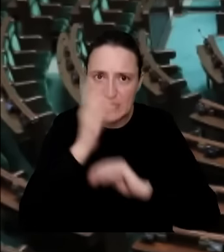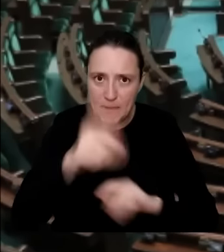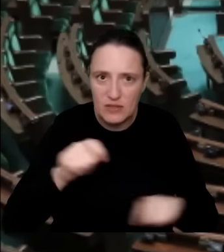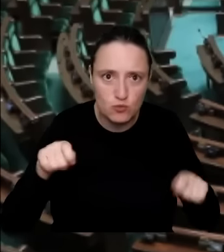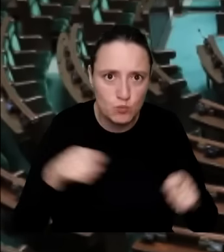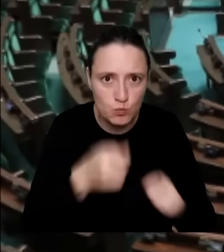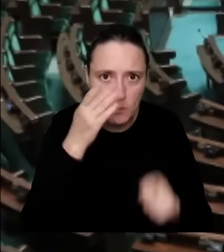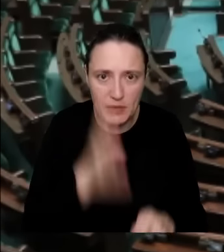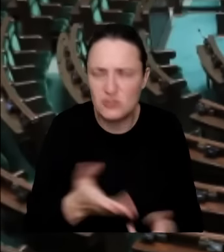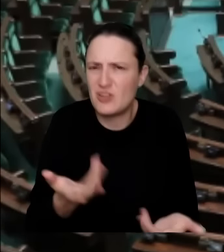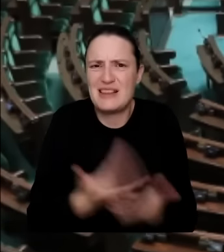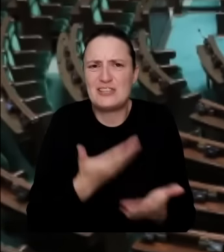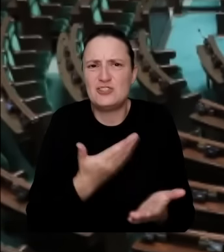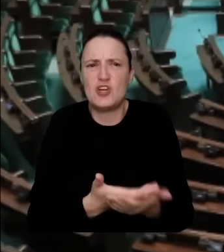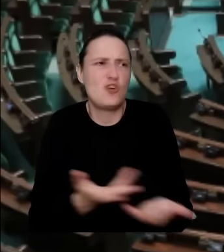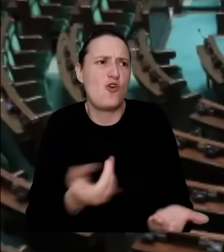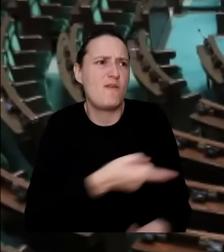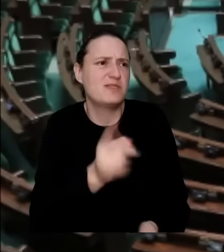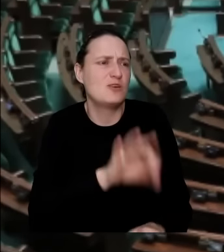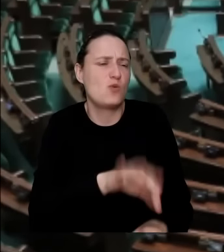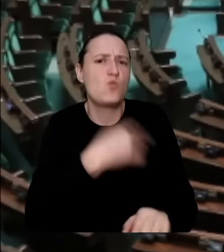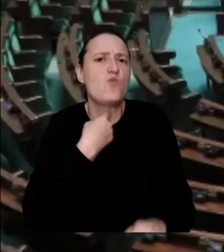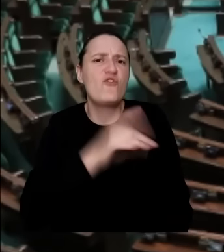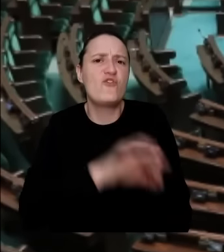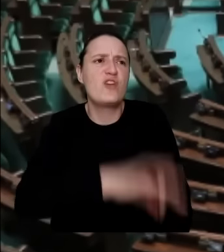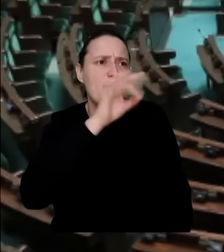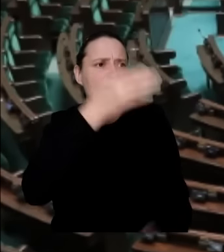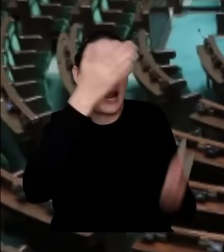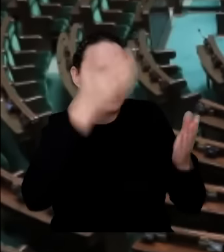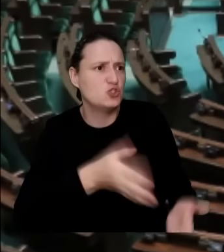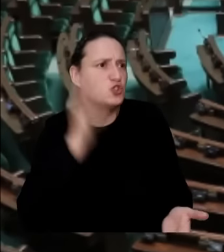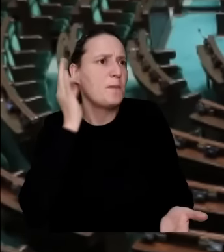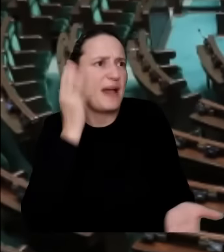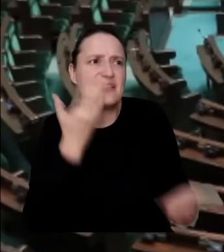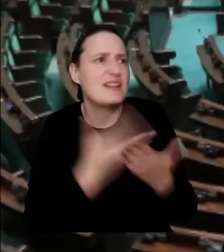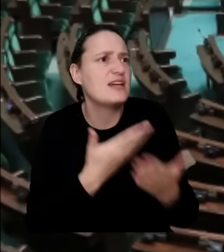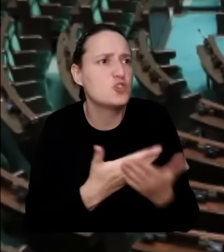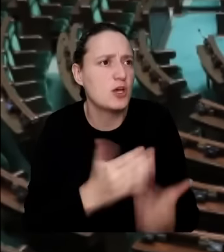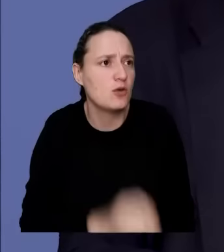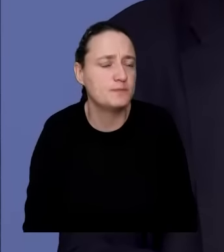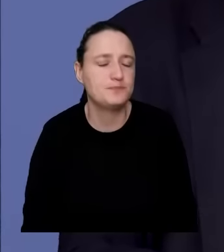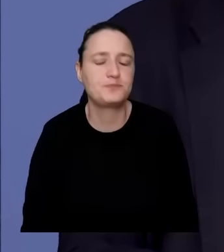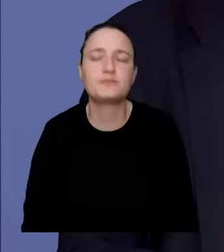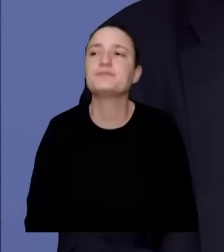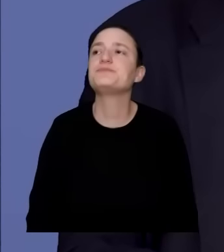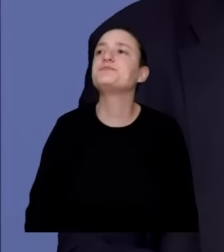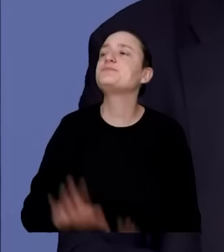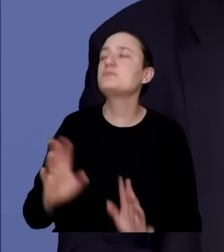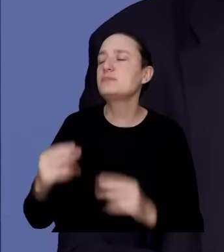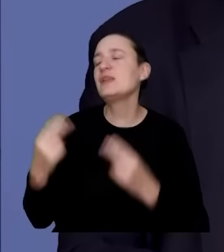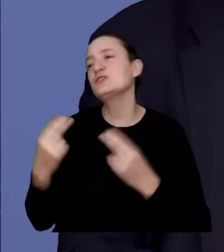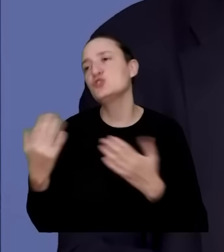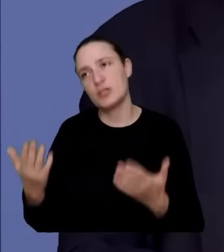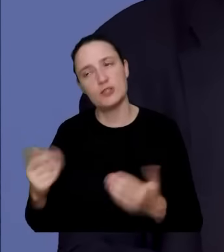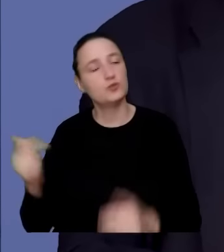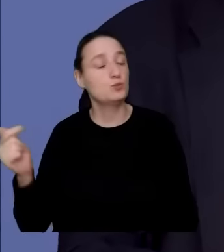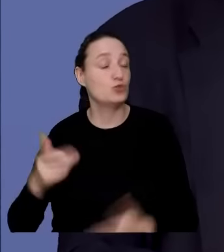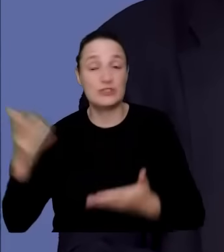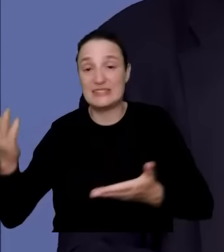pytam panią co was tak bardzo w tej pani pociąga panie redaktorze to musi pan